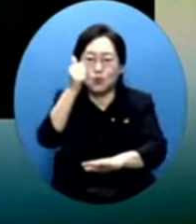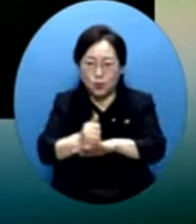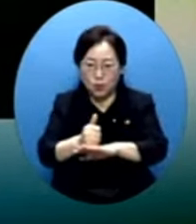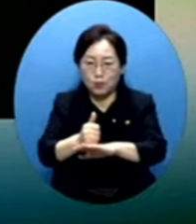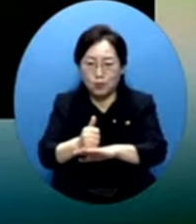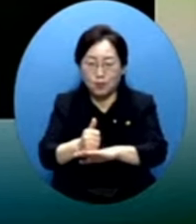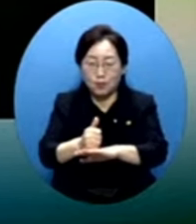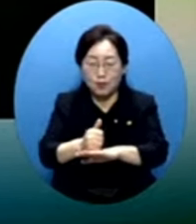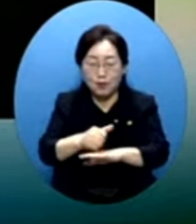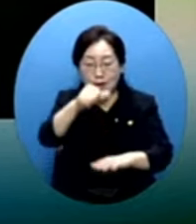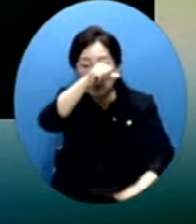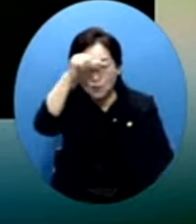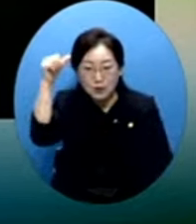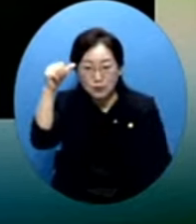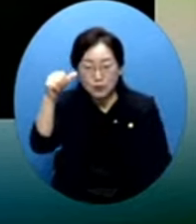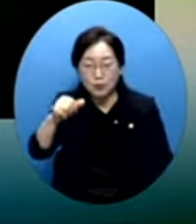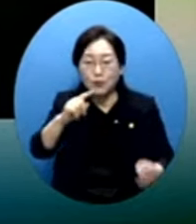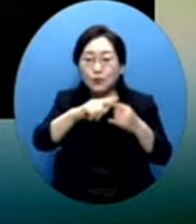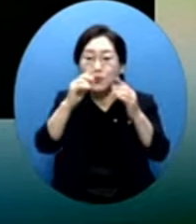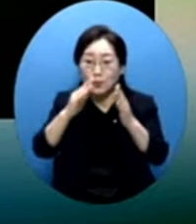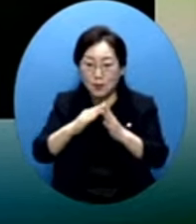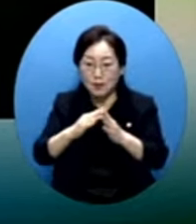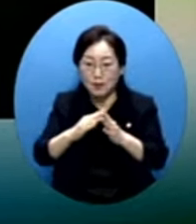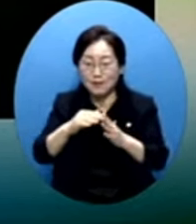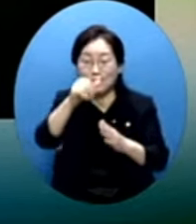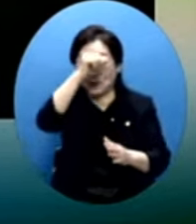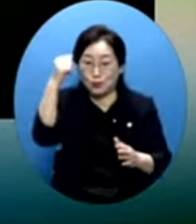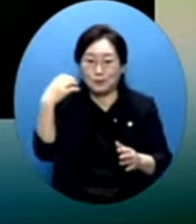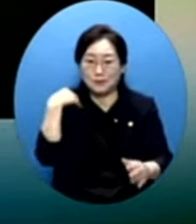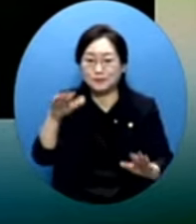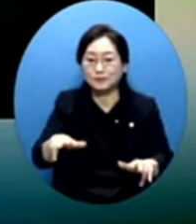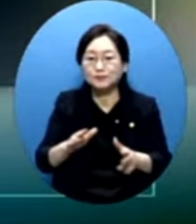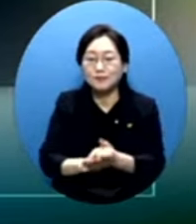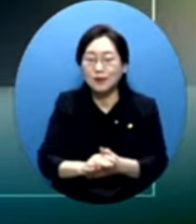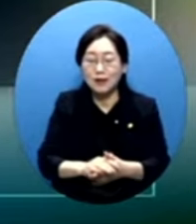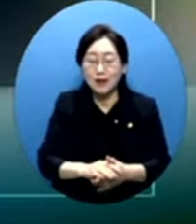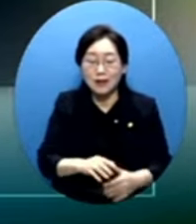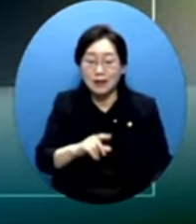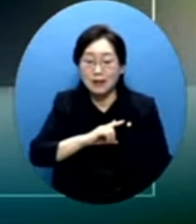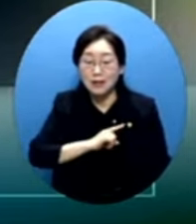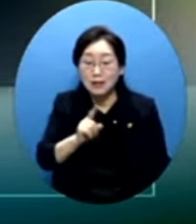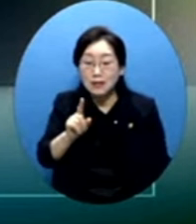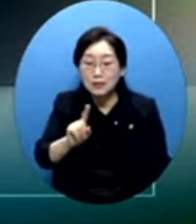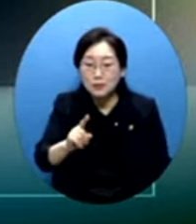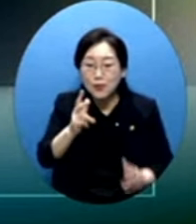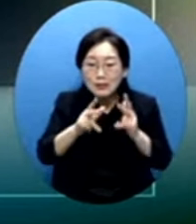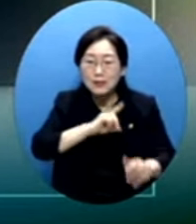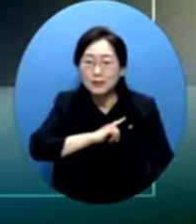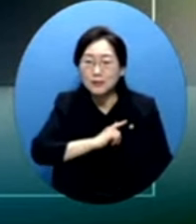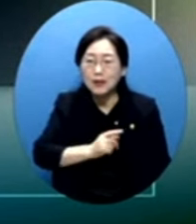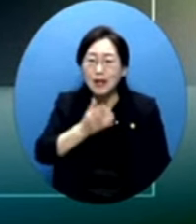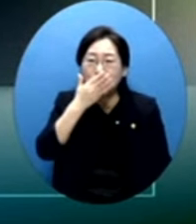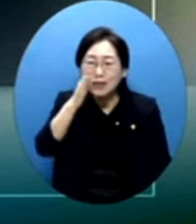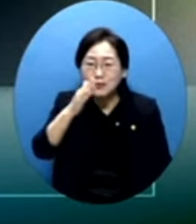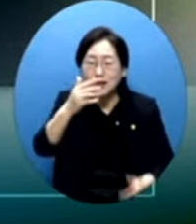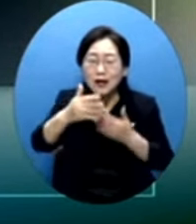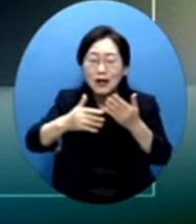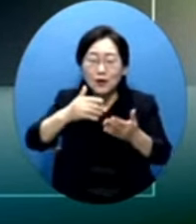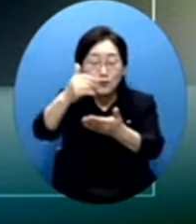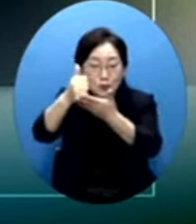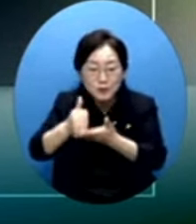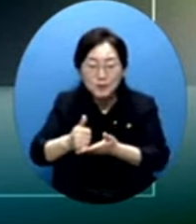영광교 장로님이 회사 이름이입니다 than god 유라고 해서 하나님과 고객에게